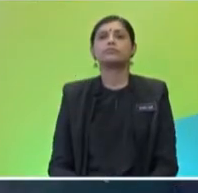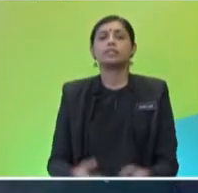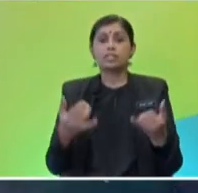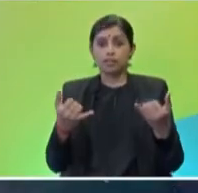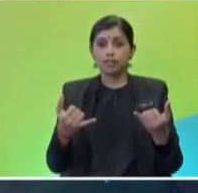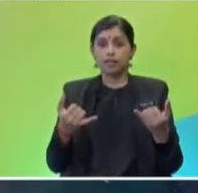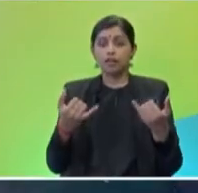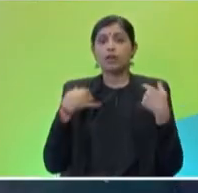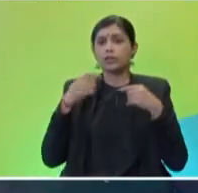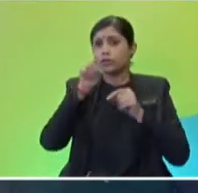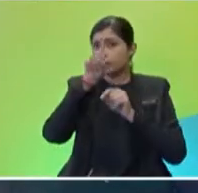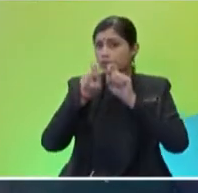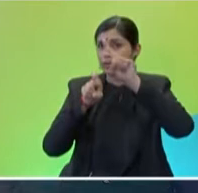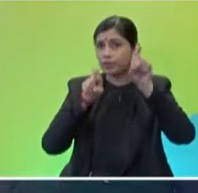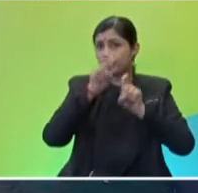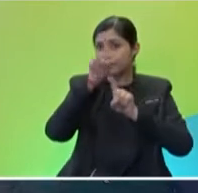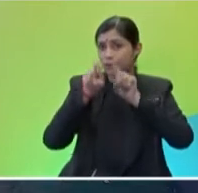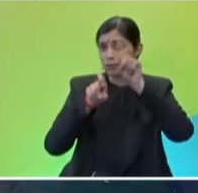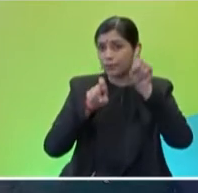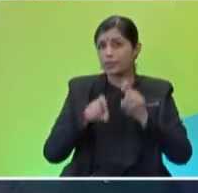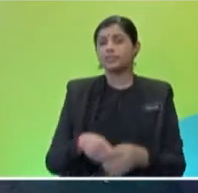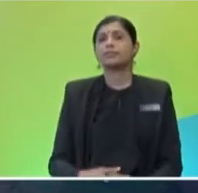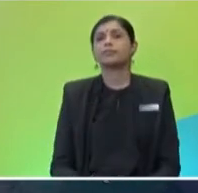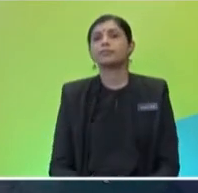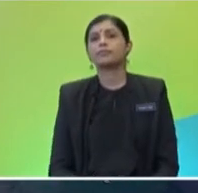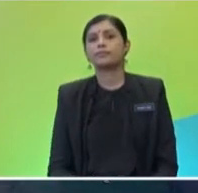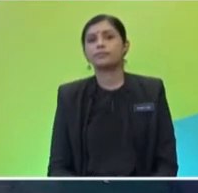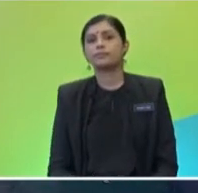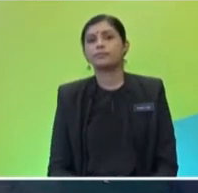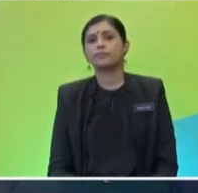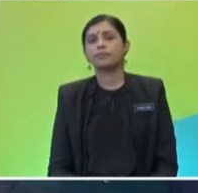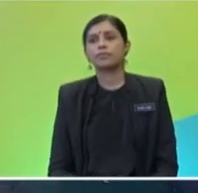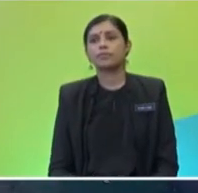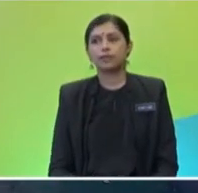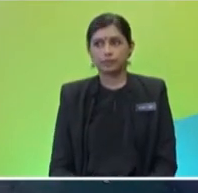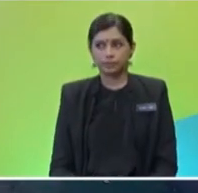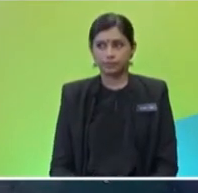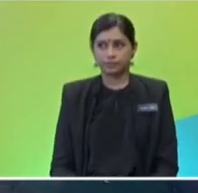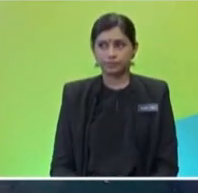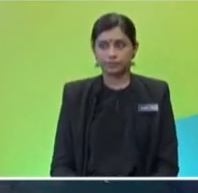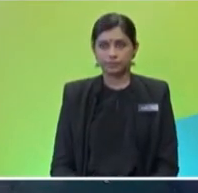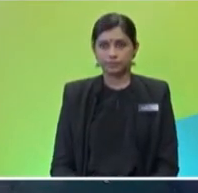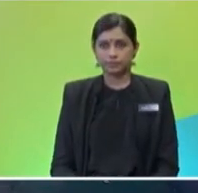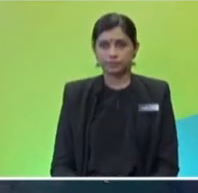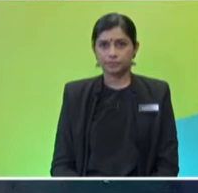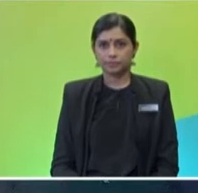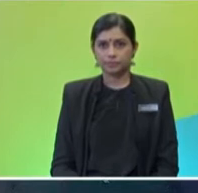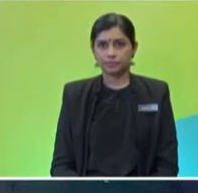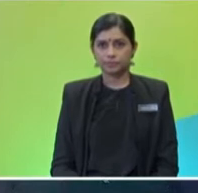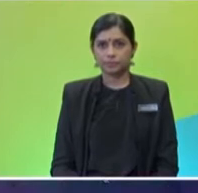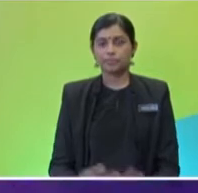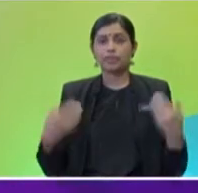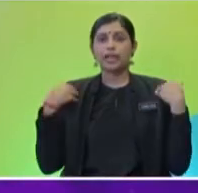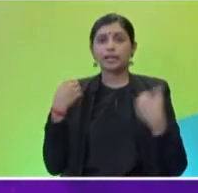kuis? Baik, cikgu. Dengan pantas. Okey, soalan yang pertama. Okey. ada